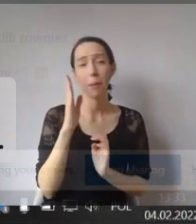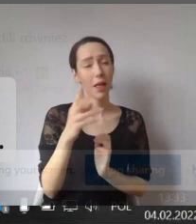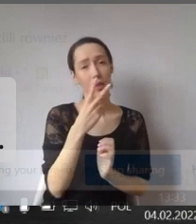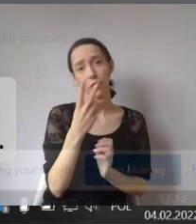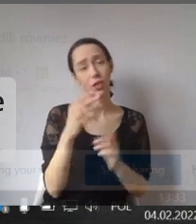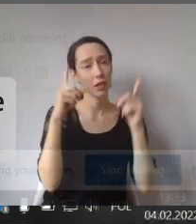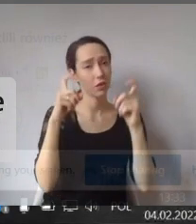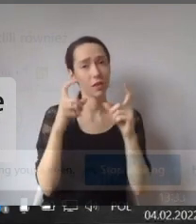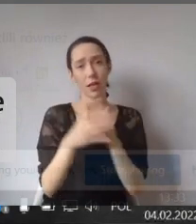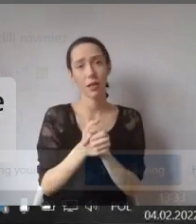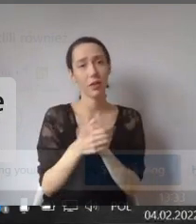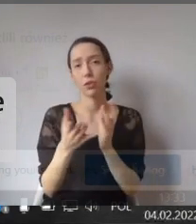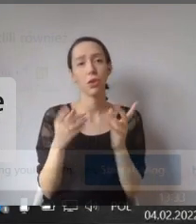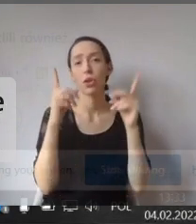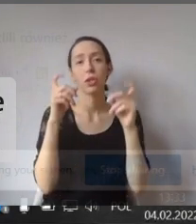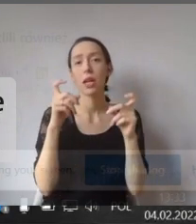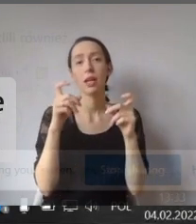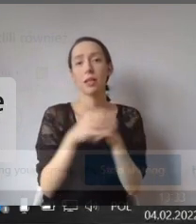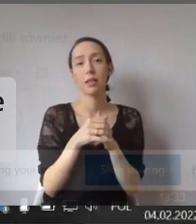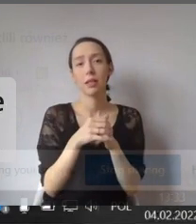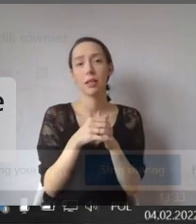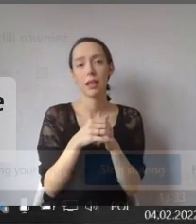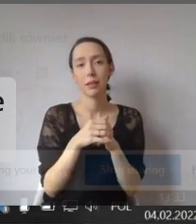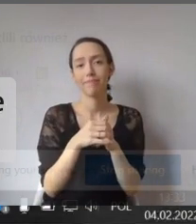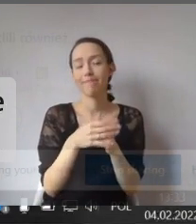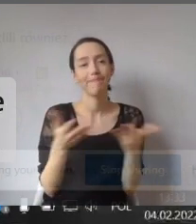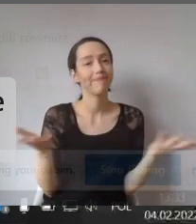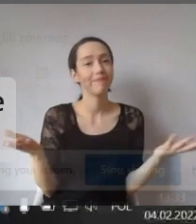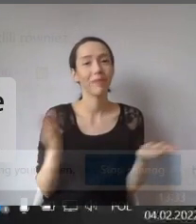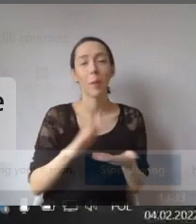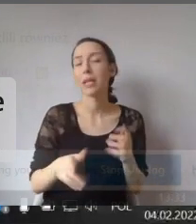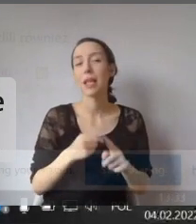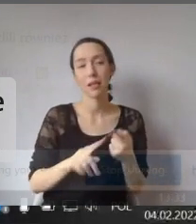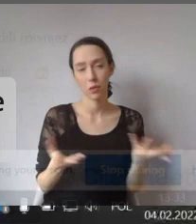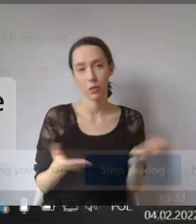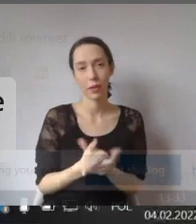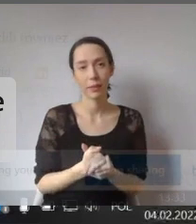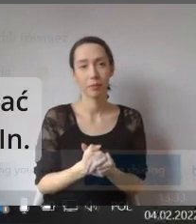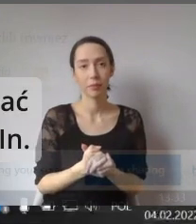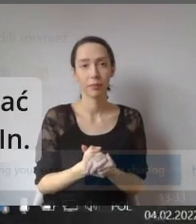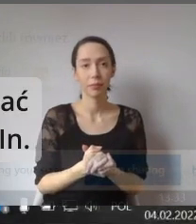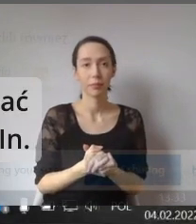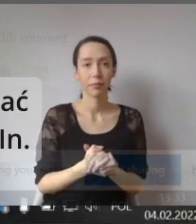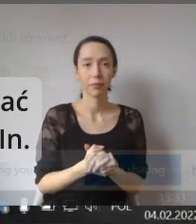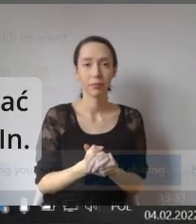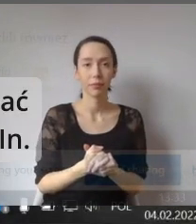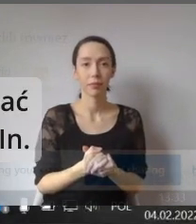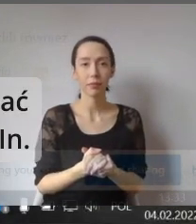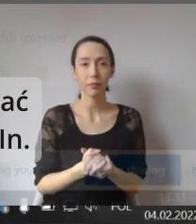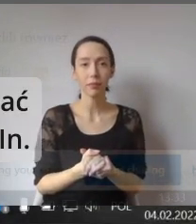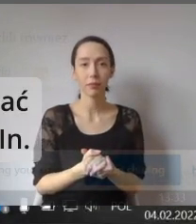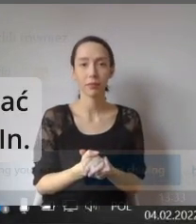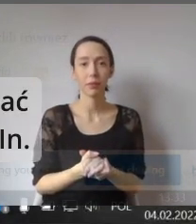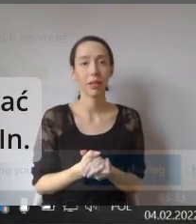tego zdjęcia, więc to zdjęcie nie będzie wykonywać swojej funkcji, nie będzie spełniać swojej roli. W związku z tym